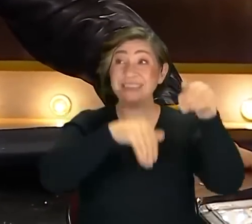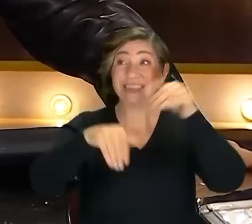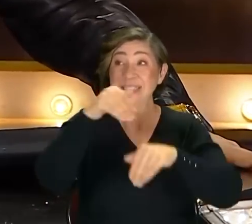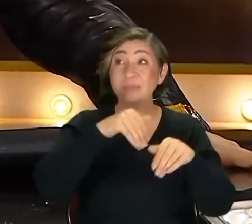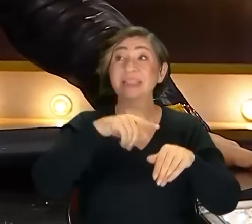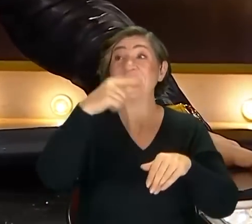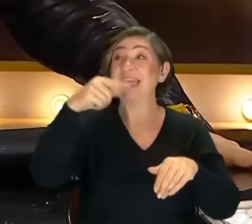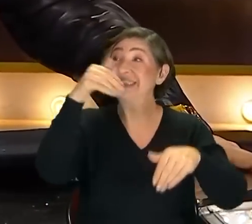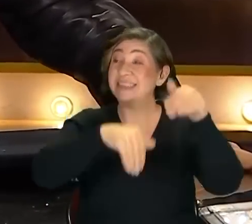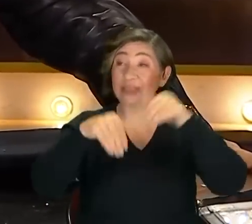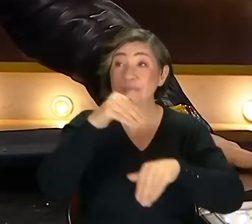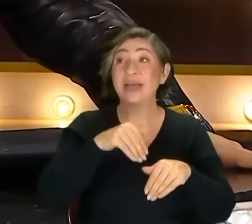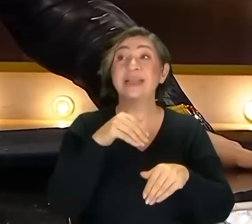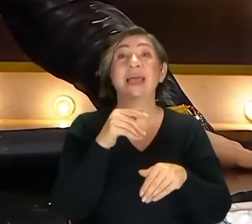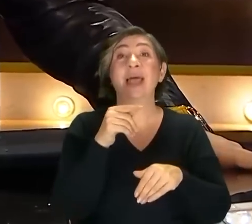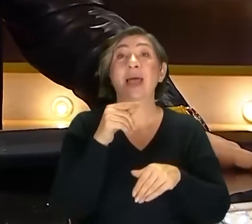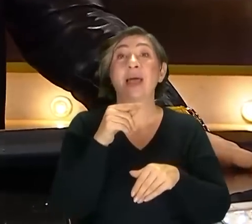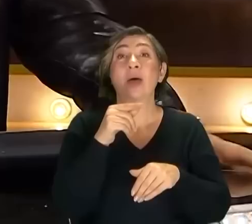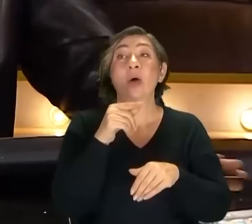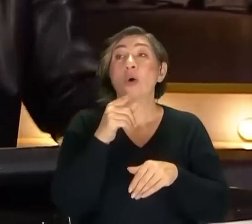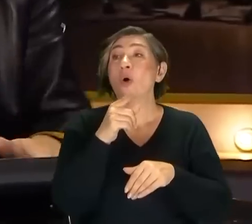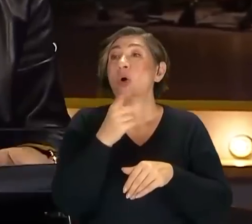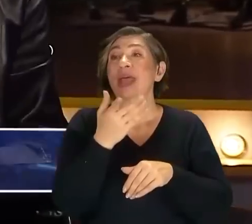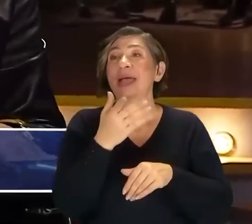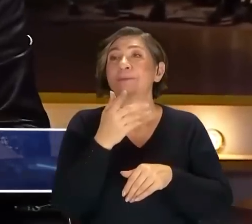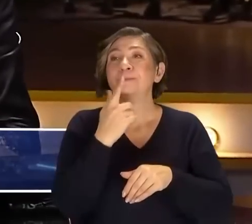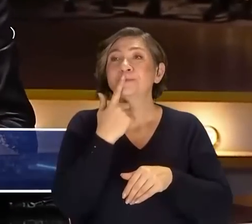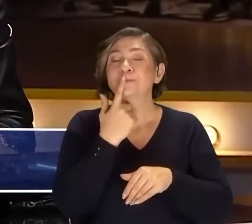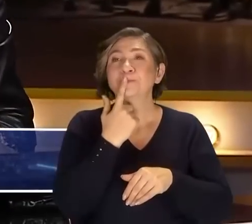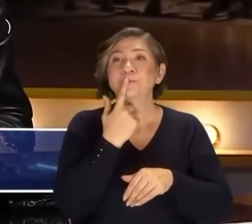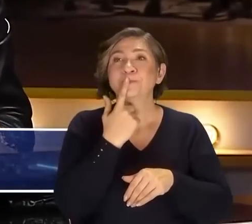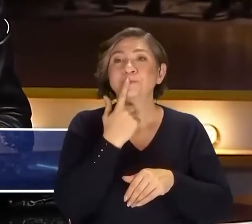seçimlerinde, diğer seçimlerde tabii. O şey meselesinde ne o...